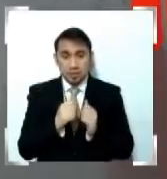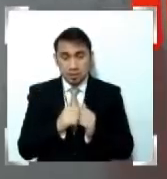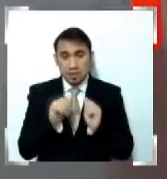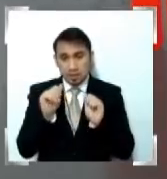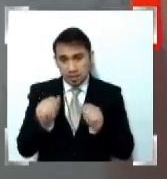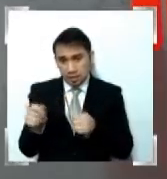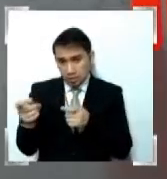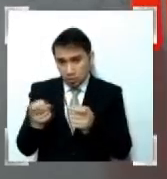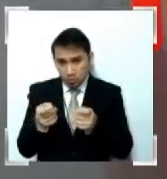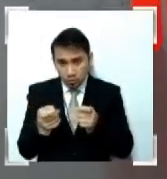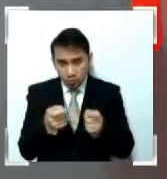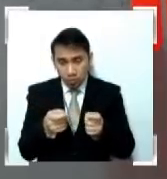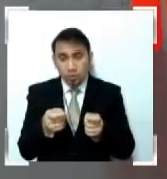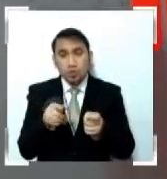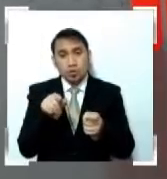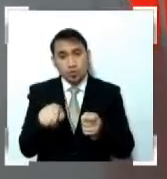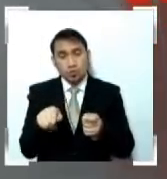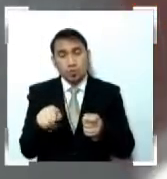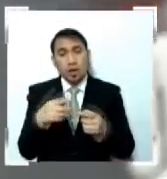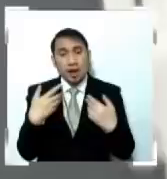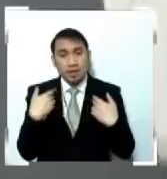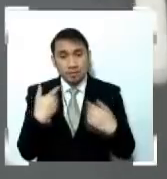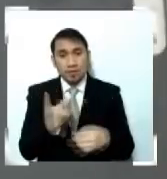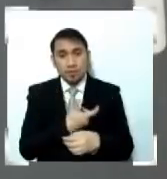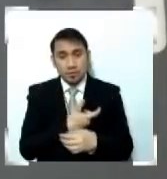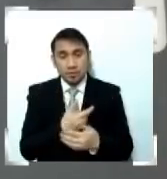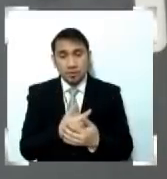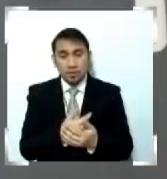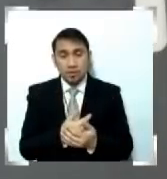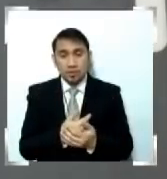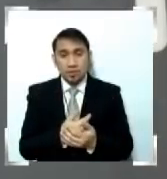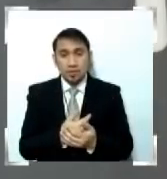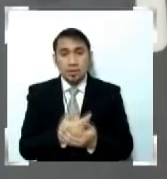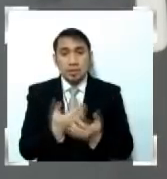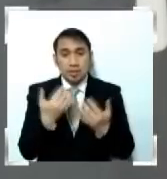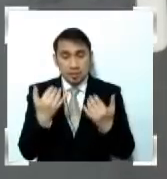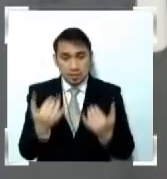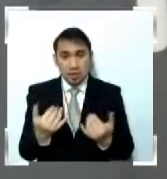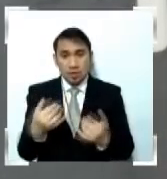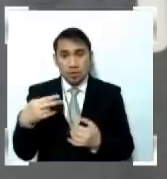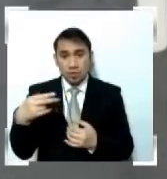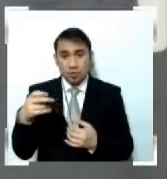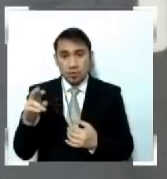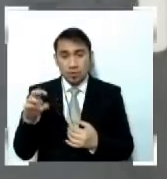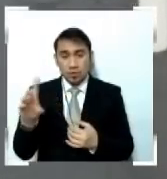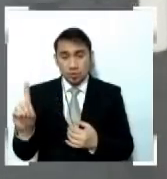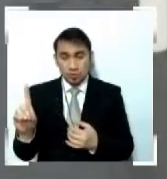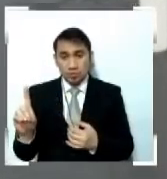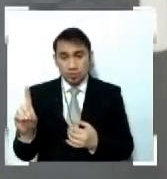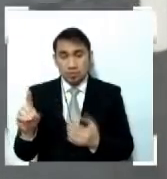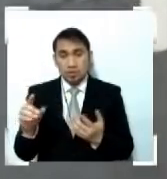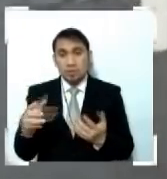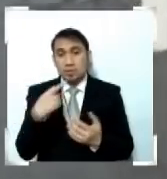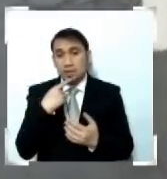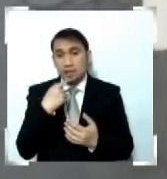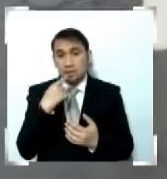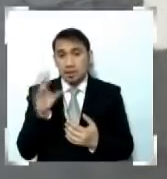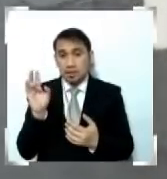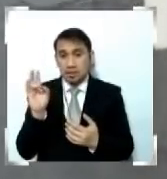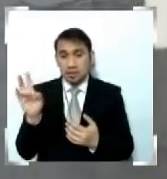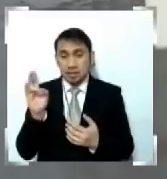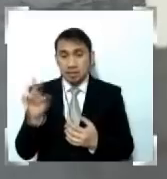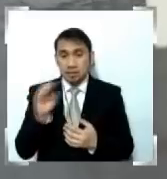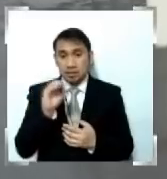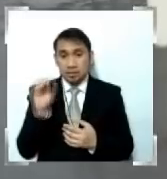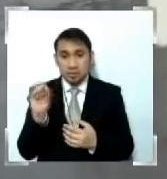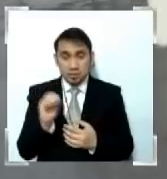pa rin mahawa yung mga hindi pa bakunado. Sa pinapangarap namang herd immunity, sinasabing pag 70% ng populasyon ang fully